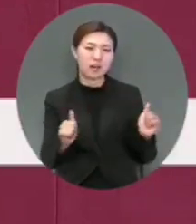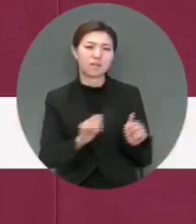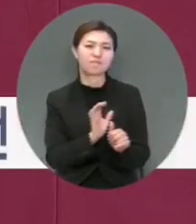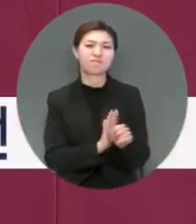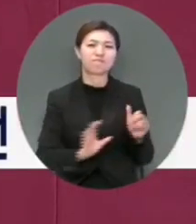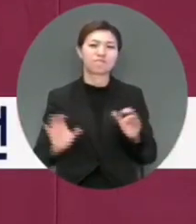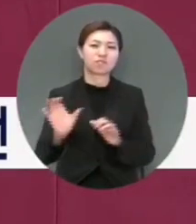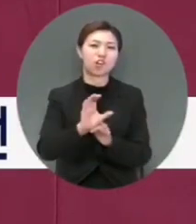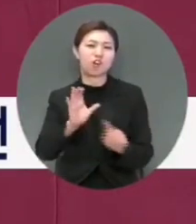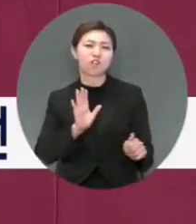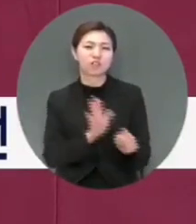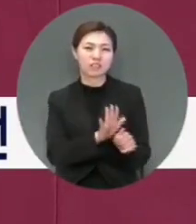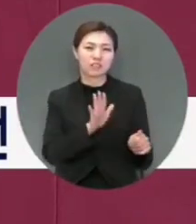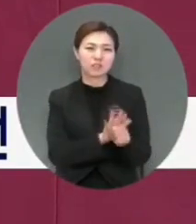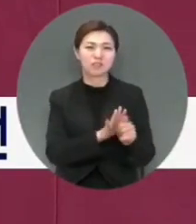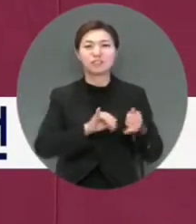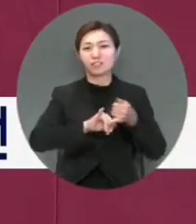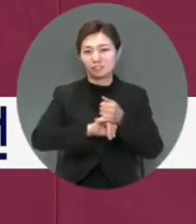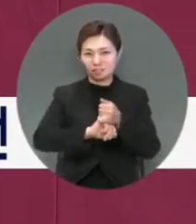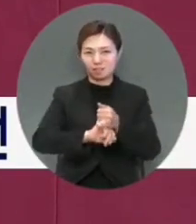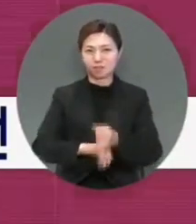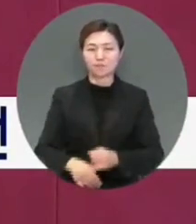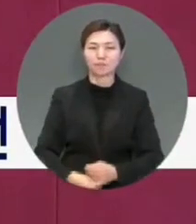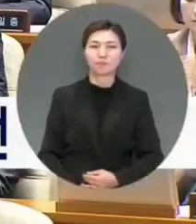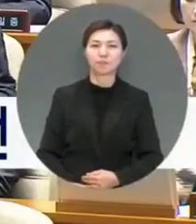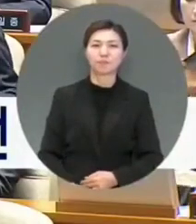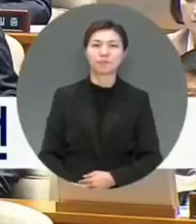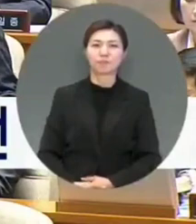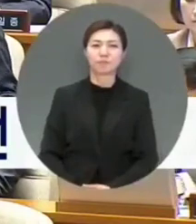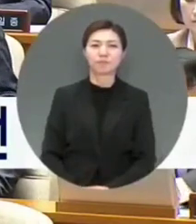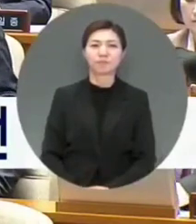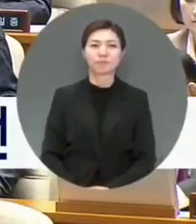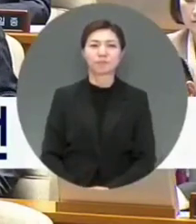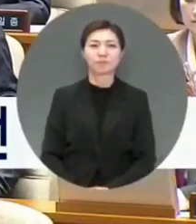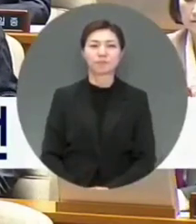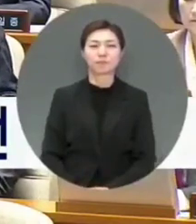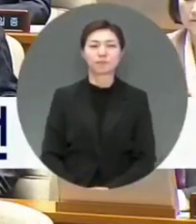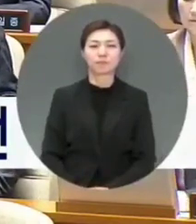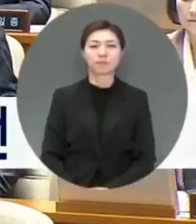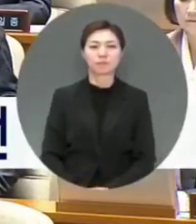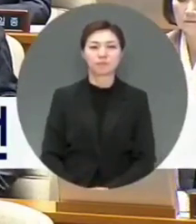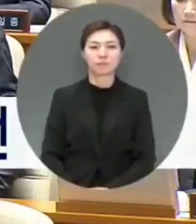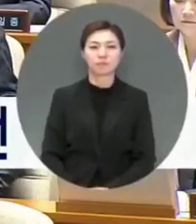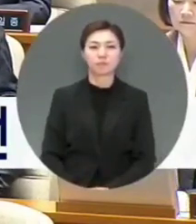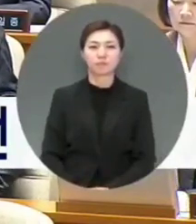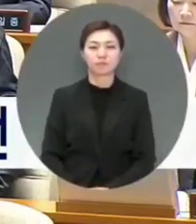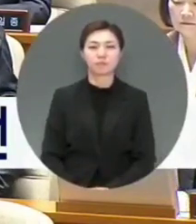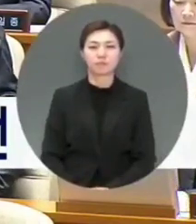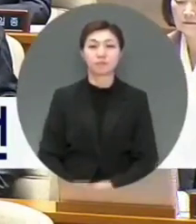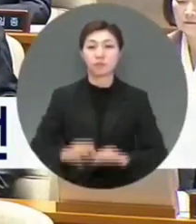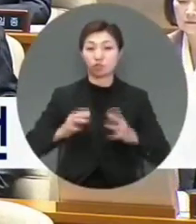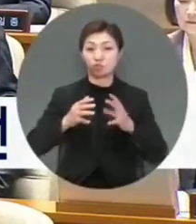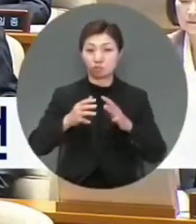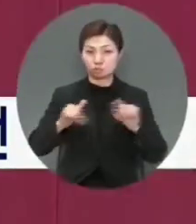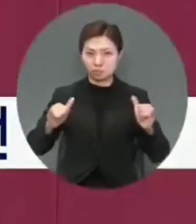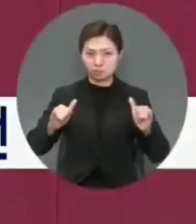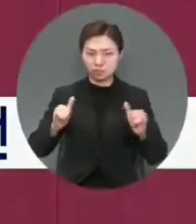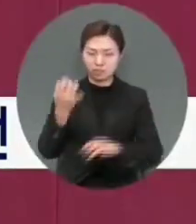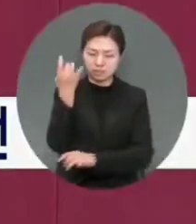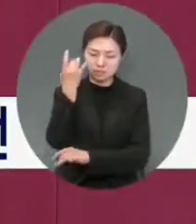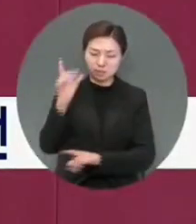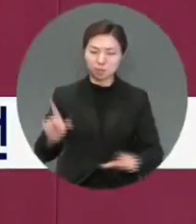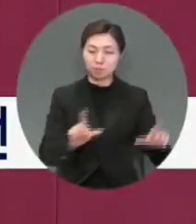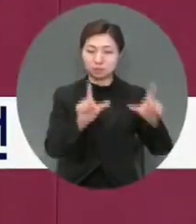지원하겠습니다. 국민의 최저 생활을